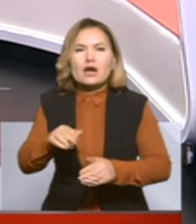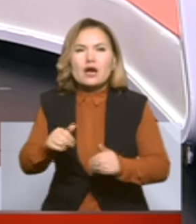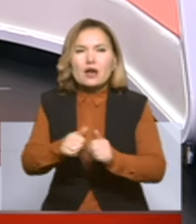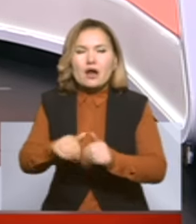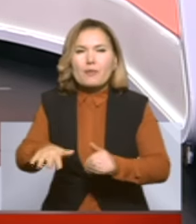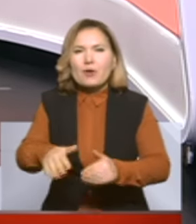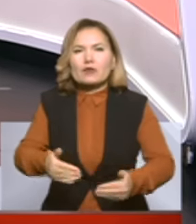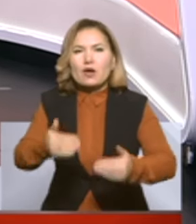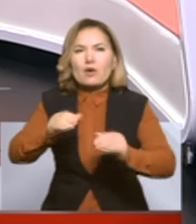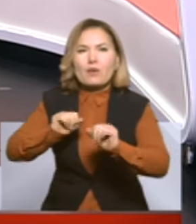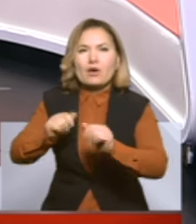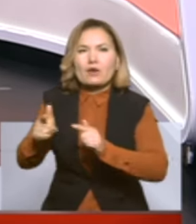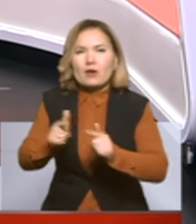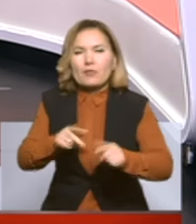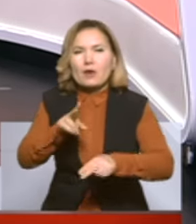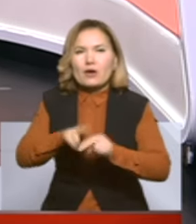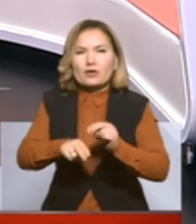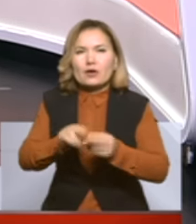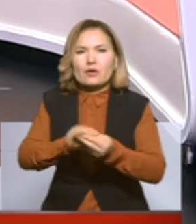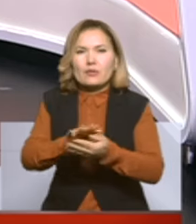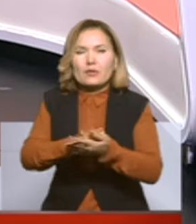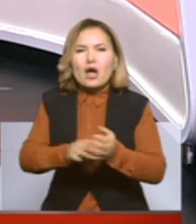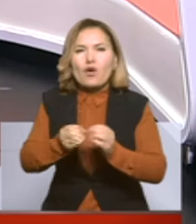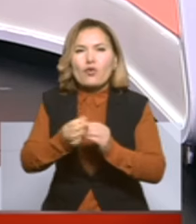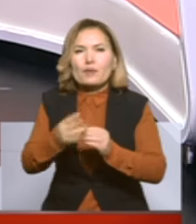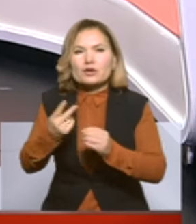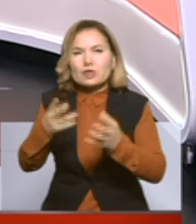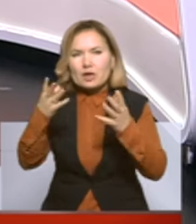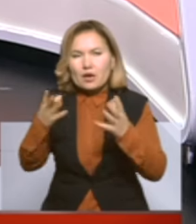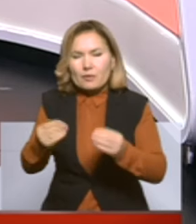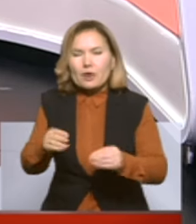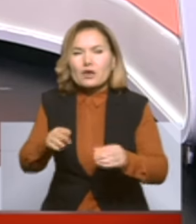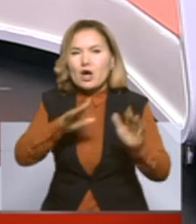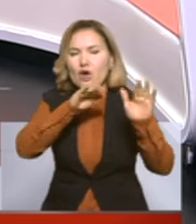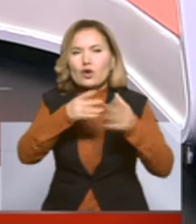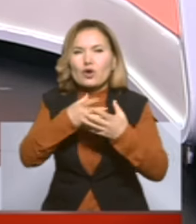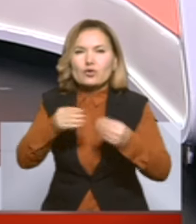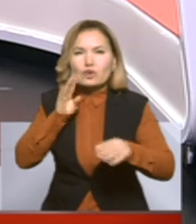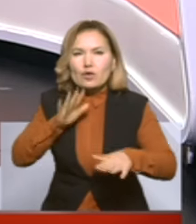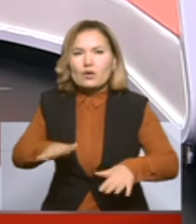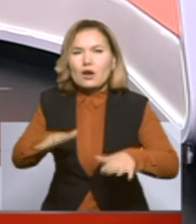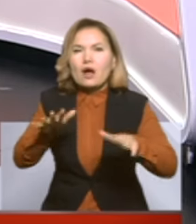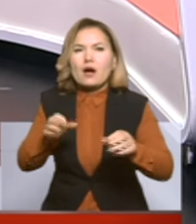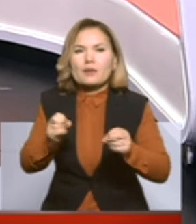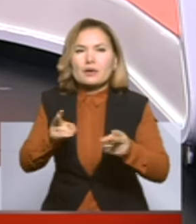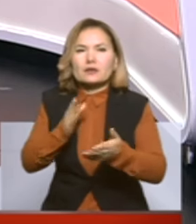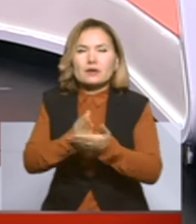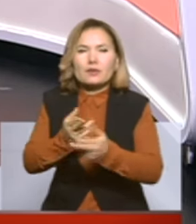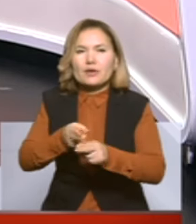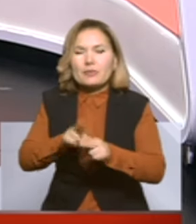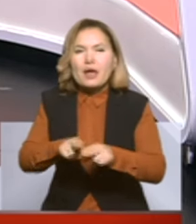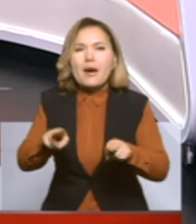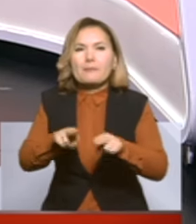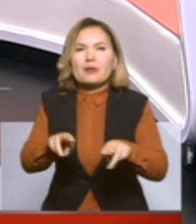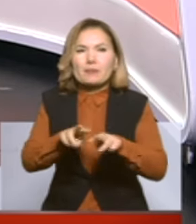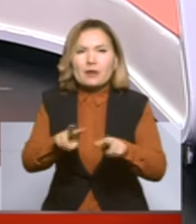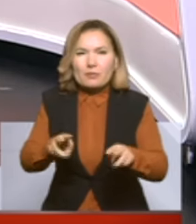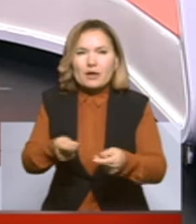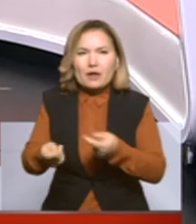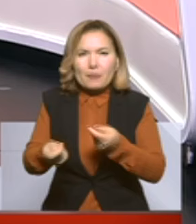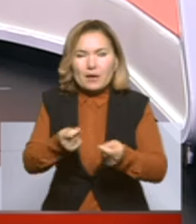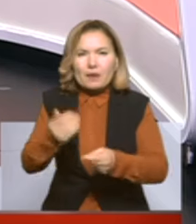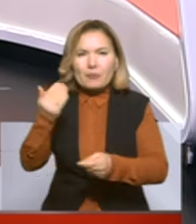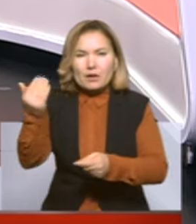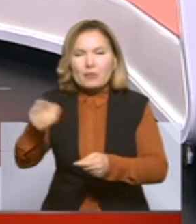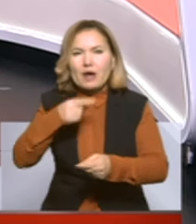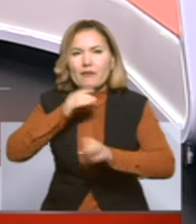жағасы бекітіліп жатыр. Себебі 15-20 күннен кейін көп су келіп, өзен арнасынан тасуы мүмкін. Бұл туралы премьер-министрдің